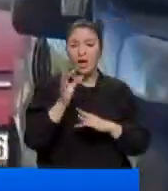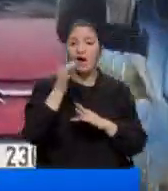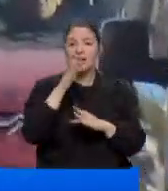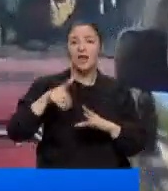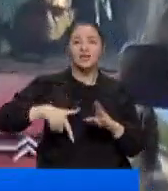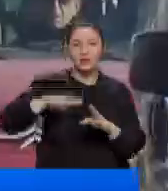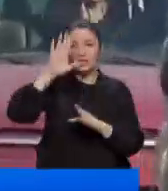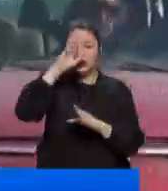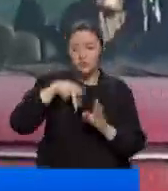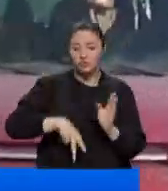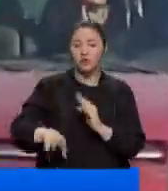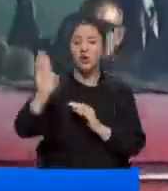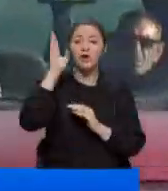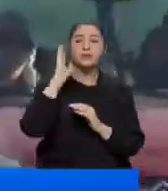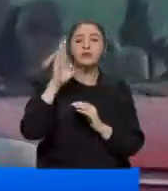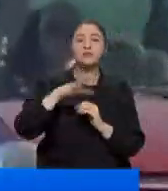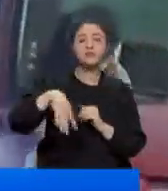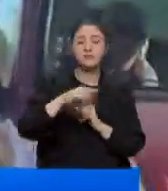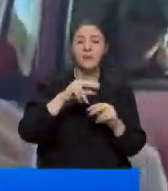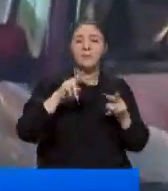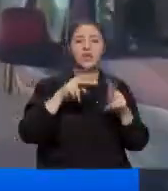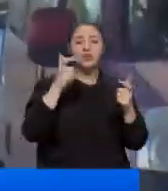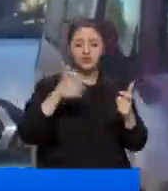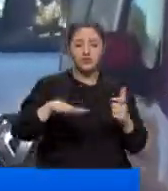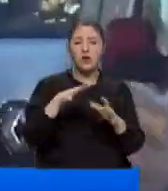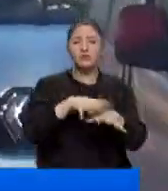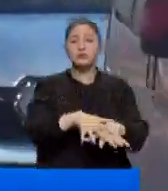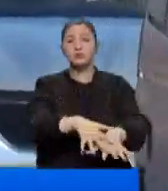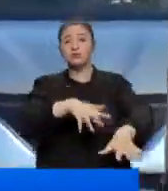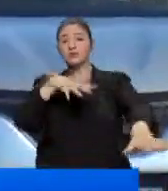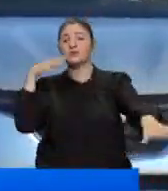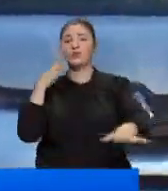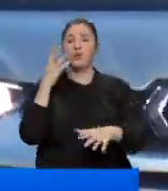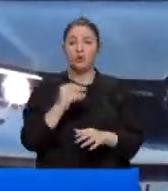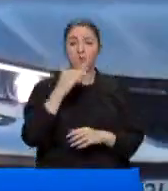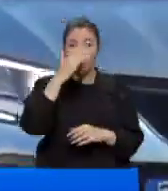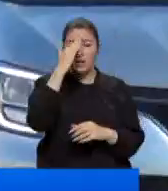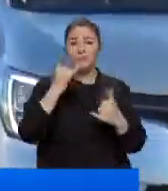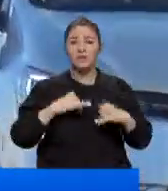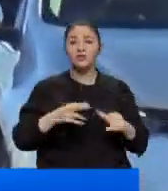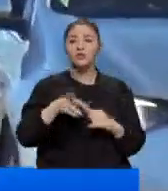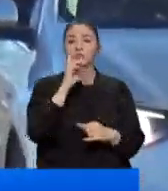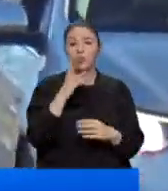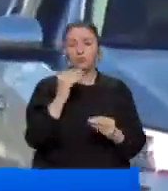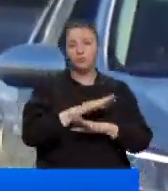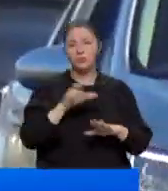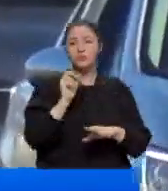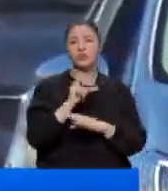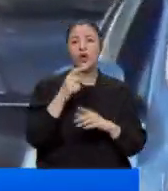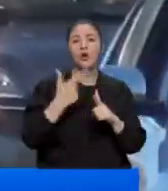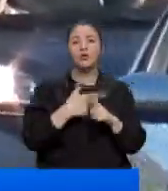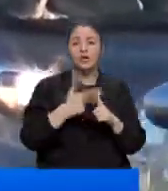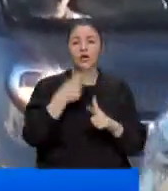Ankara, İzmir, İstanbul istikametine gidenler Menteşe'de kilometrelerce kuyruk oluşturdu. Bayram tatilinin sona ermesiyle Muğla'da